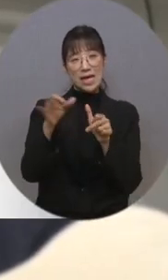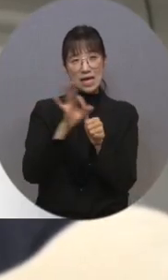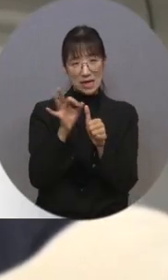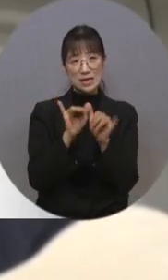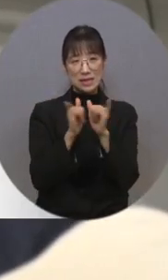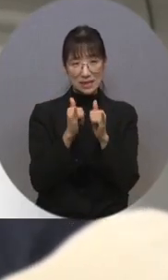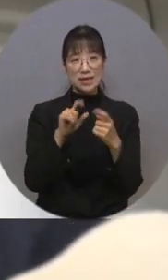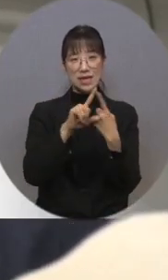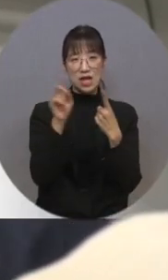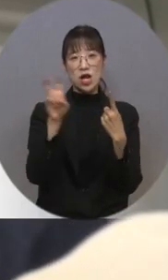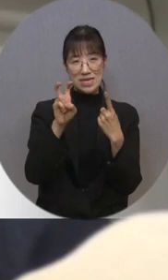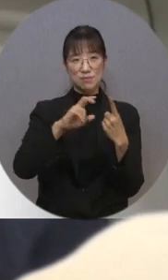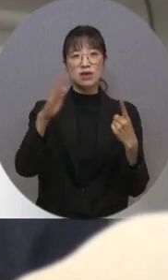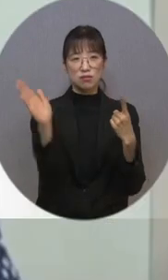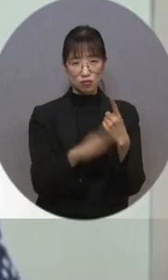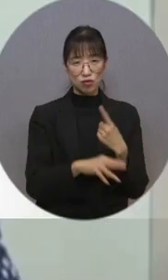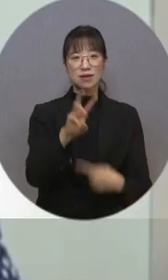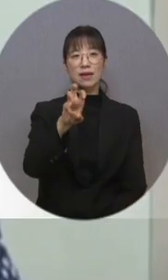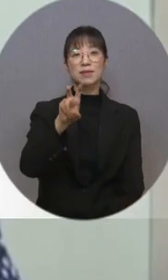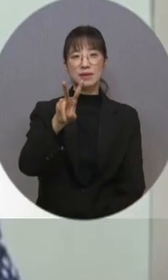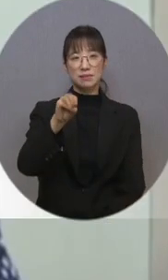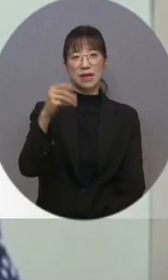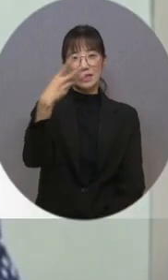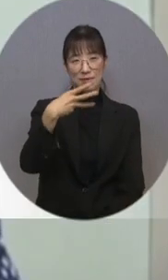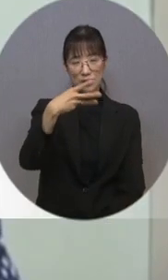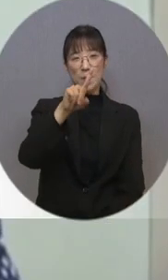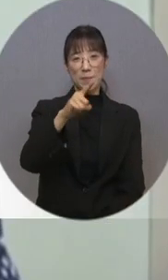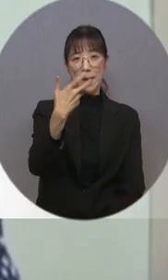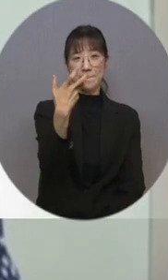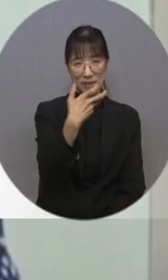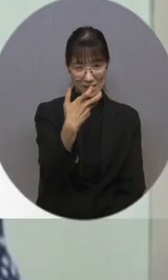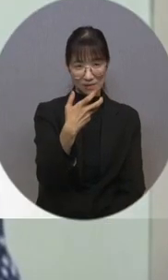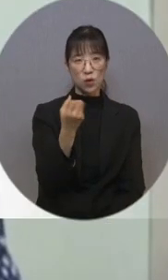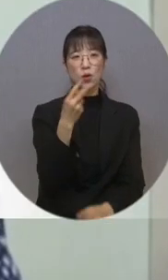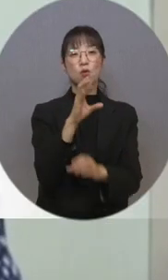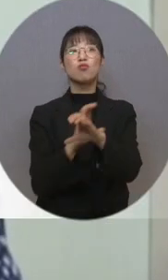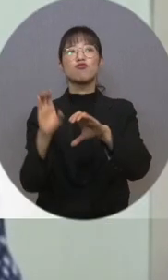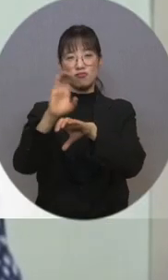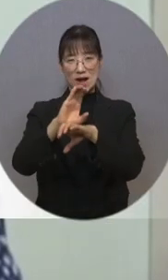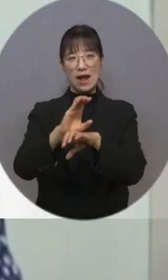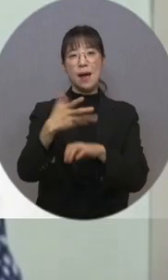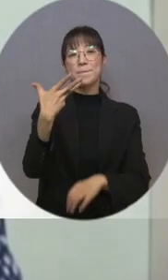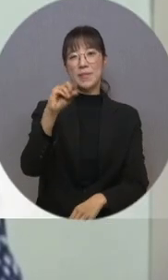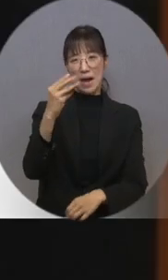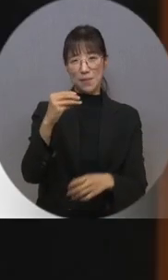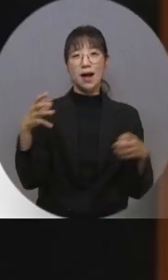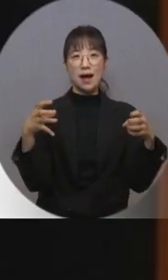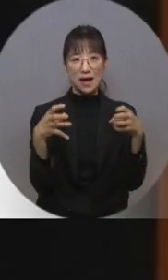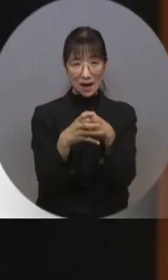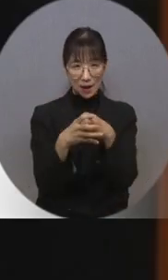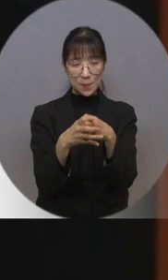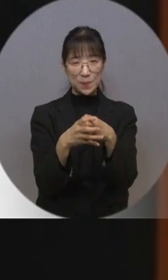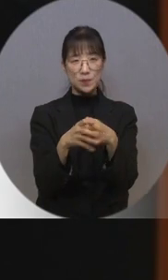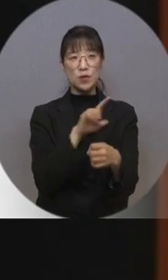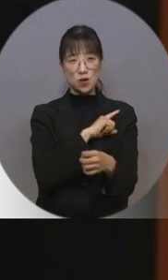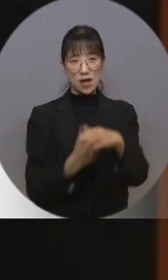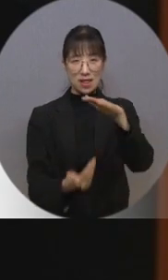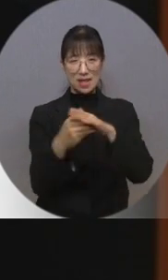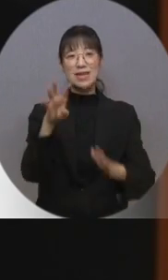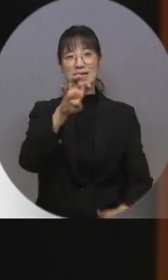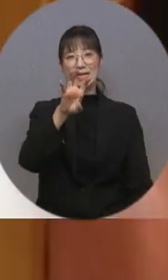이달 20일부터 기초급여 32만 3,180원과 부가급여 8만 원을 합쳐 최대